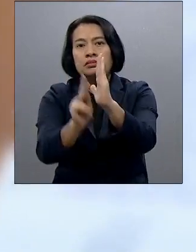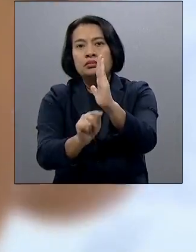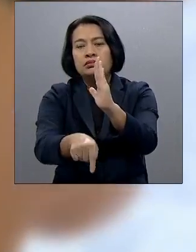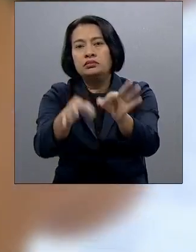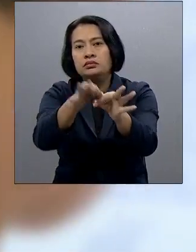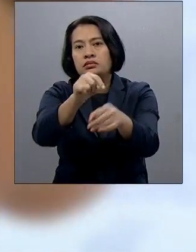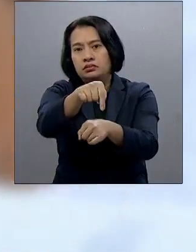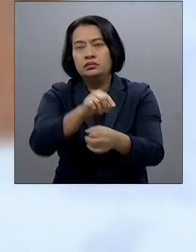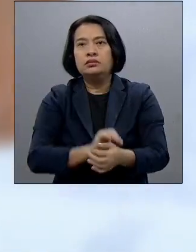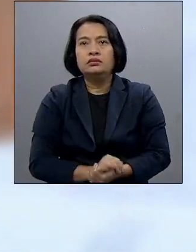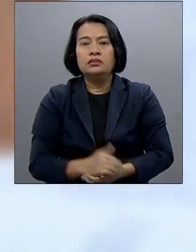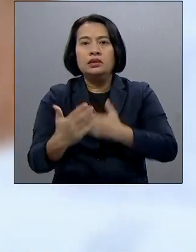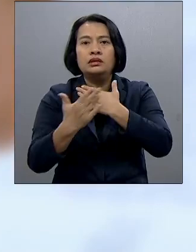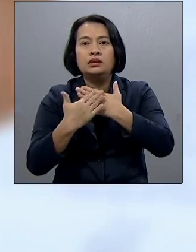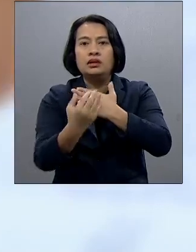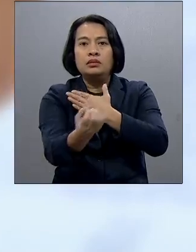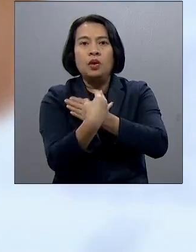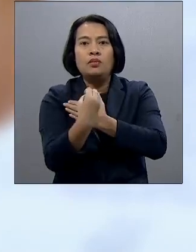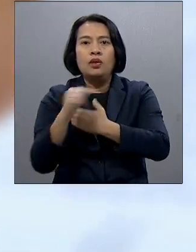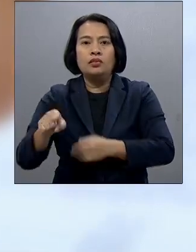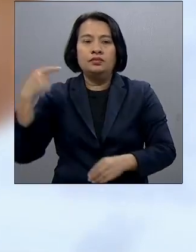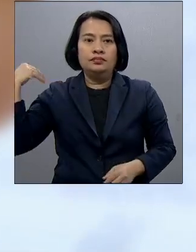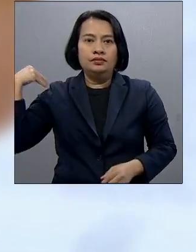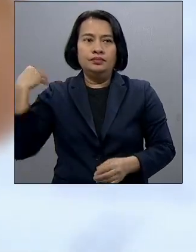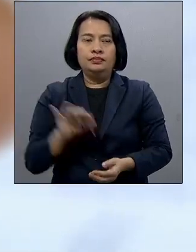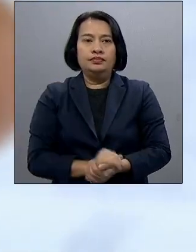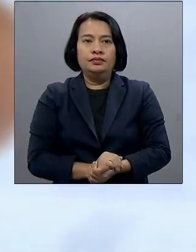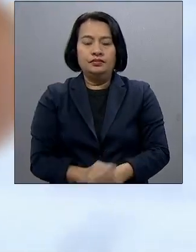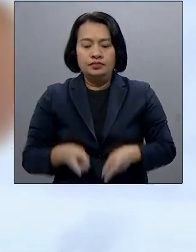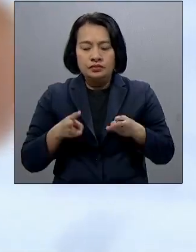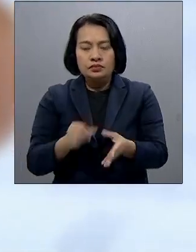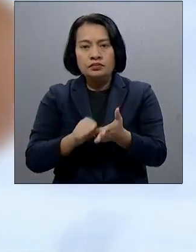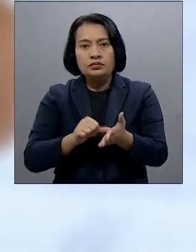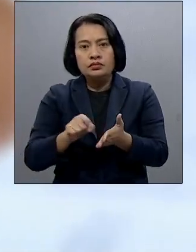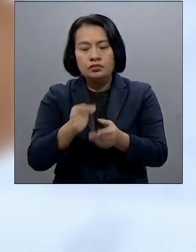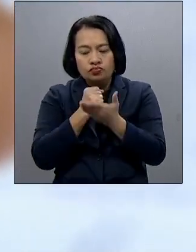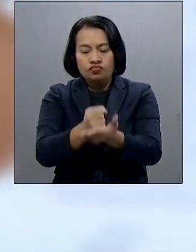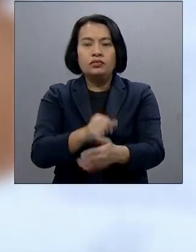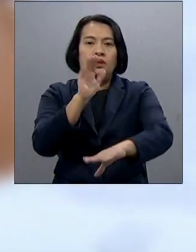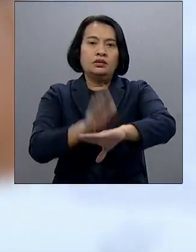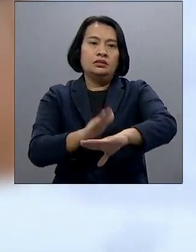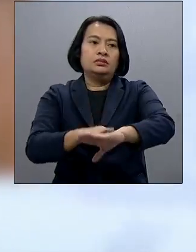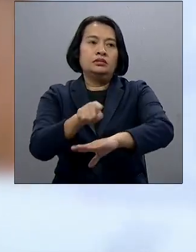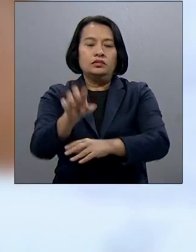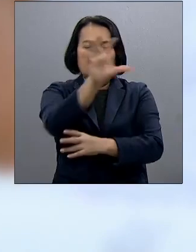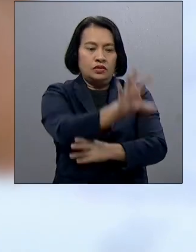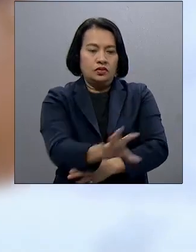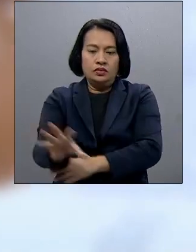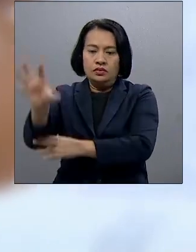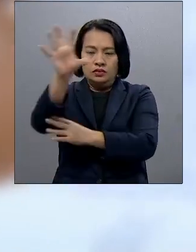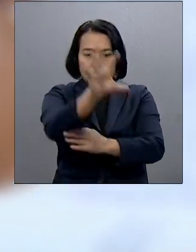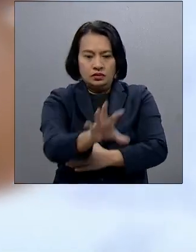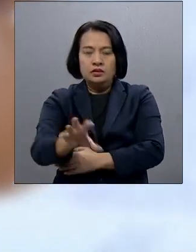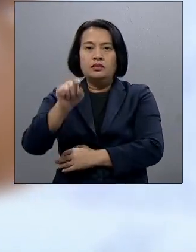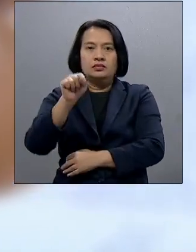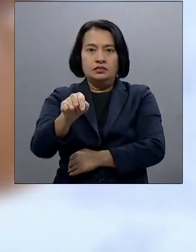เนี่ยค่ะเรื่องนี้เดี๋ยวเราคงจะต้องเตือนภัยกันนะคะแล้วก็หาทางออกกันอันนี้เป็นการหลอกลวงด้วยเหมือนกับว่าจะช่วย